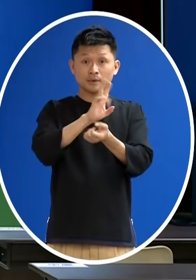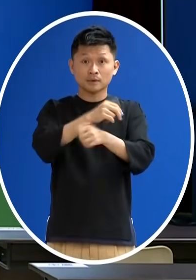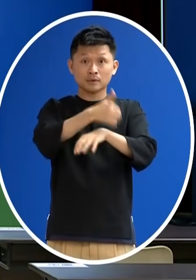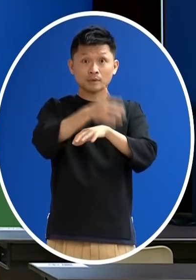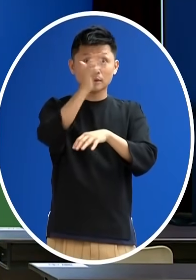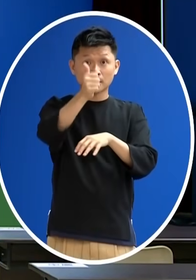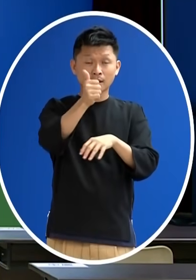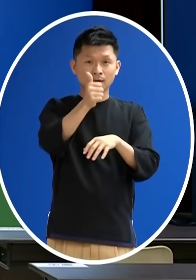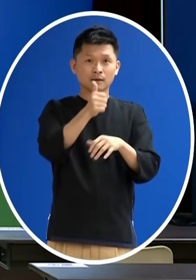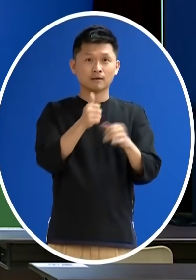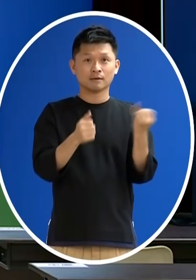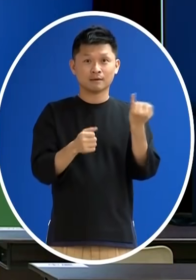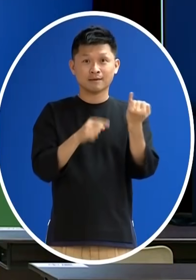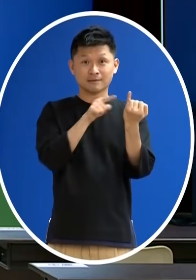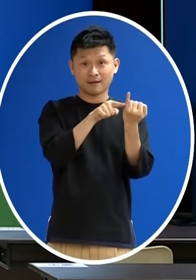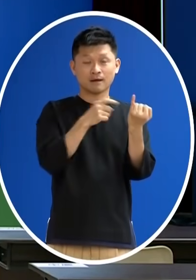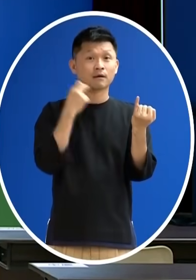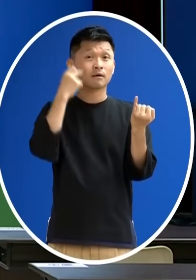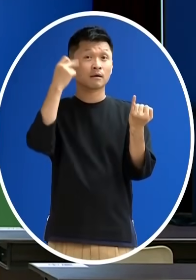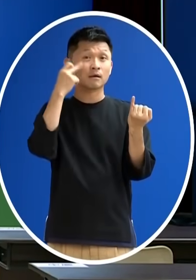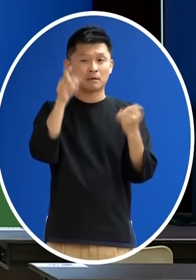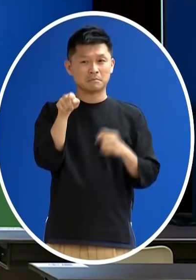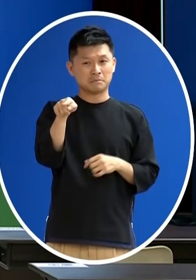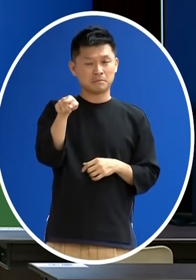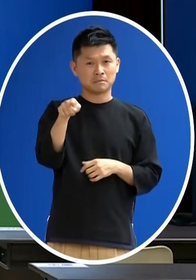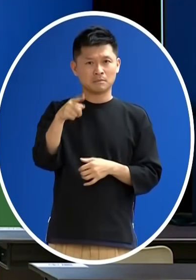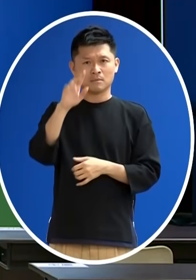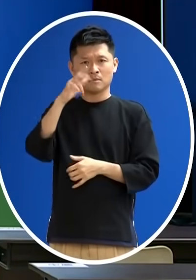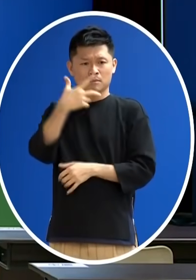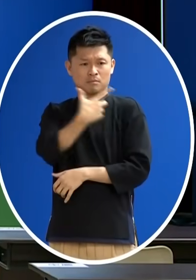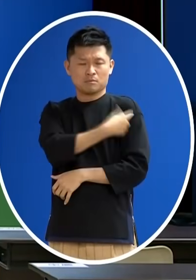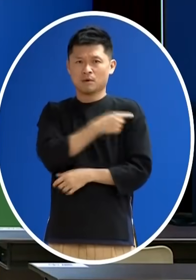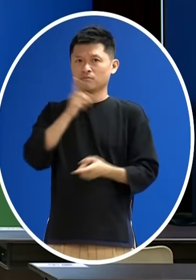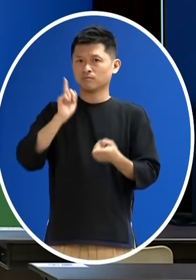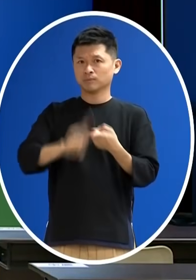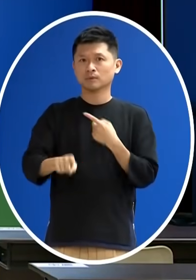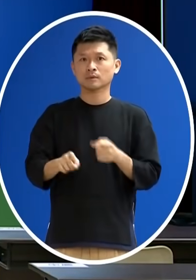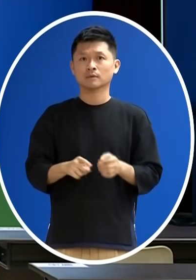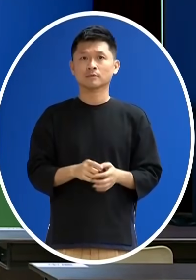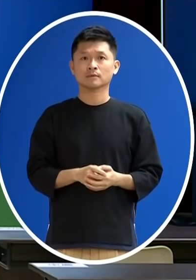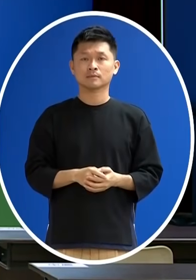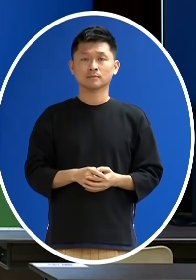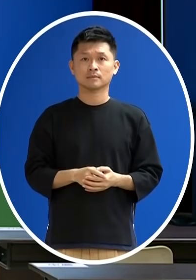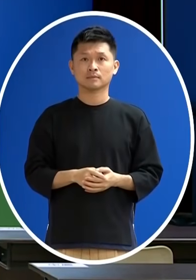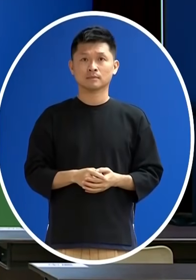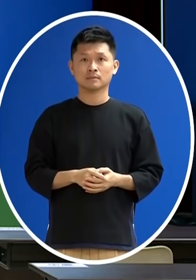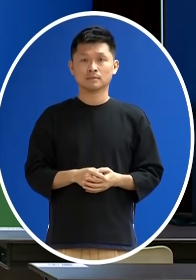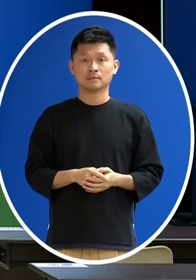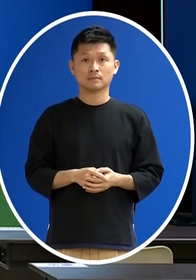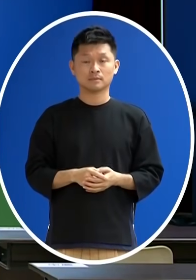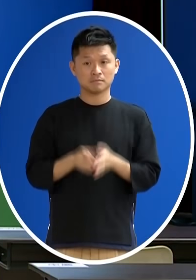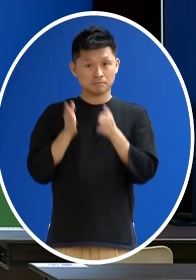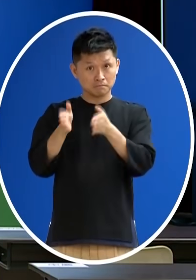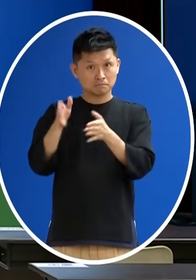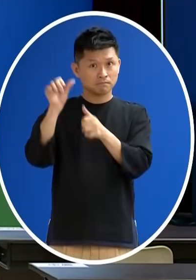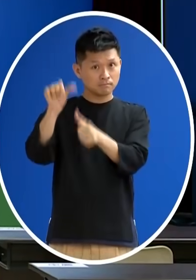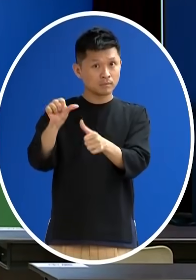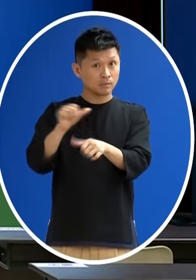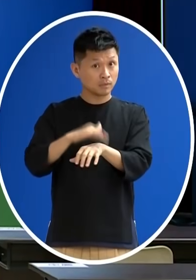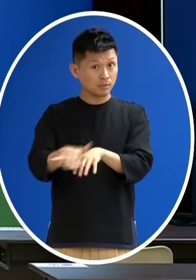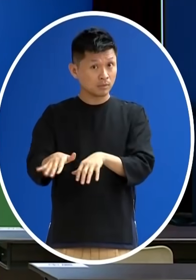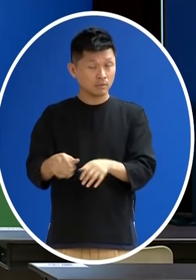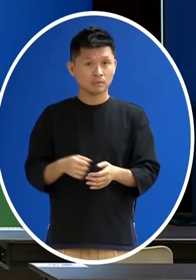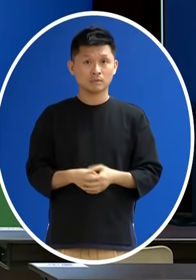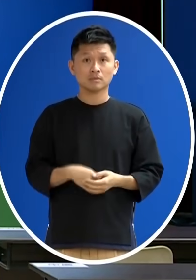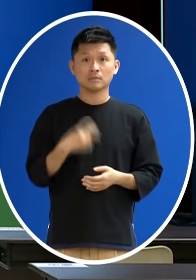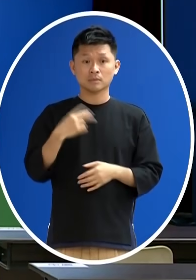哥这个部分，我们好像认为说他不应该打疫苗，在那个阶段的时间，那我们是否会对他开罚？那可